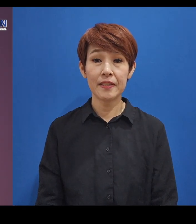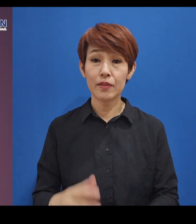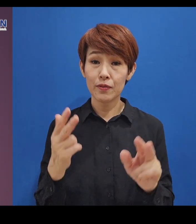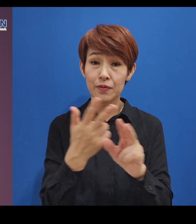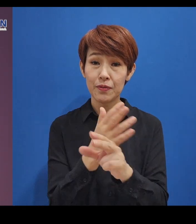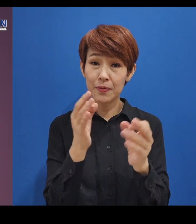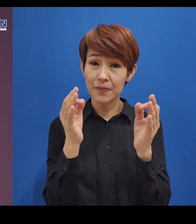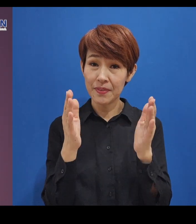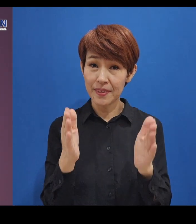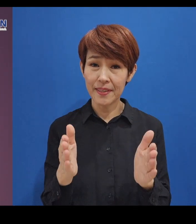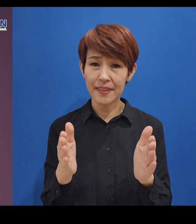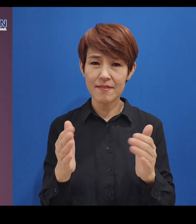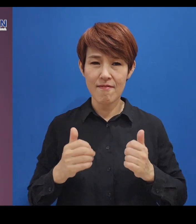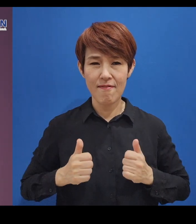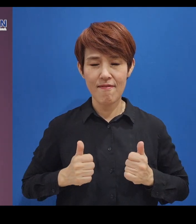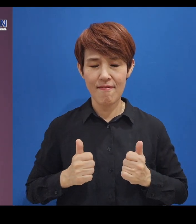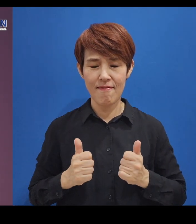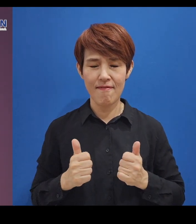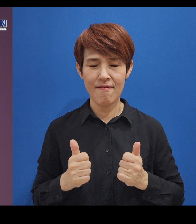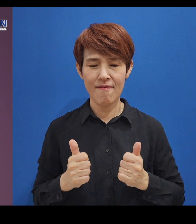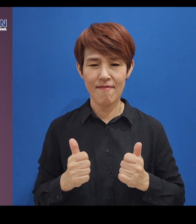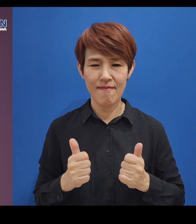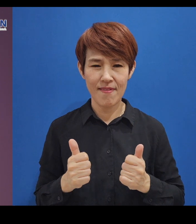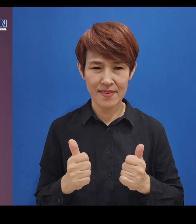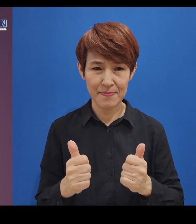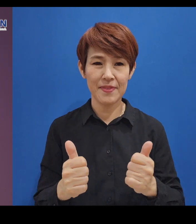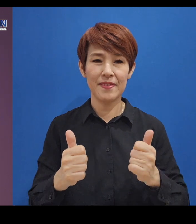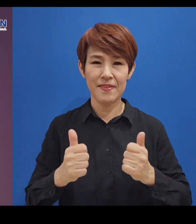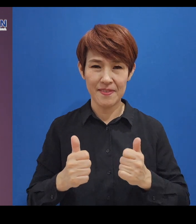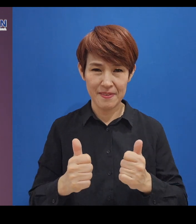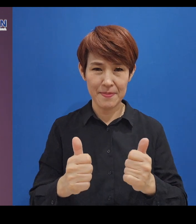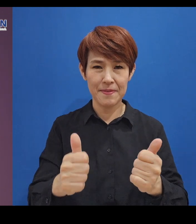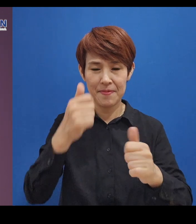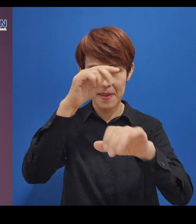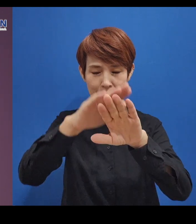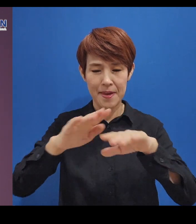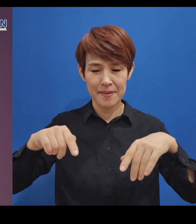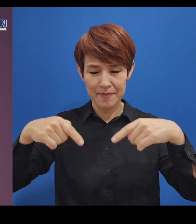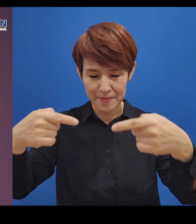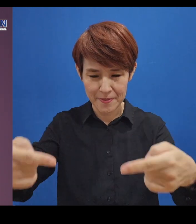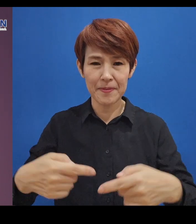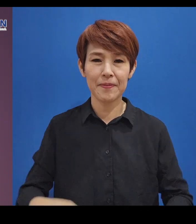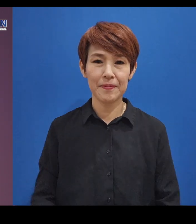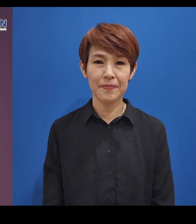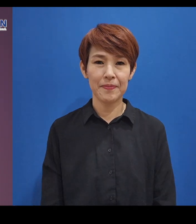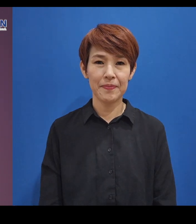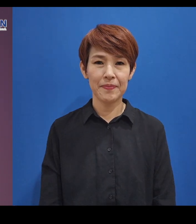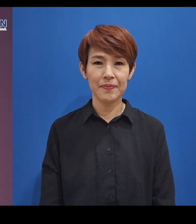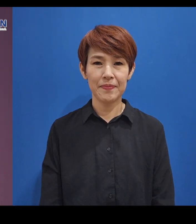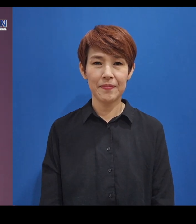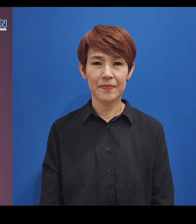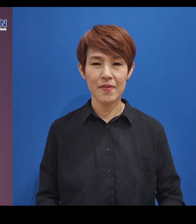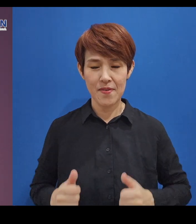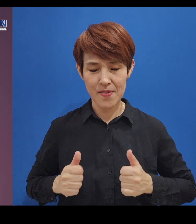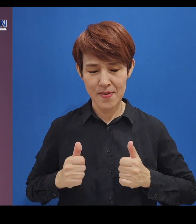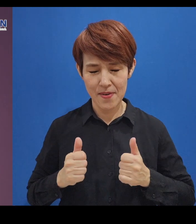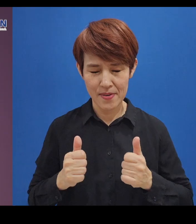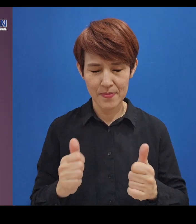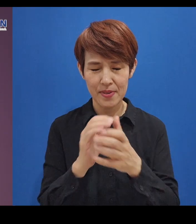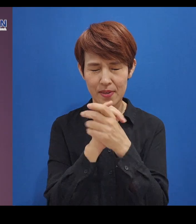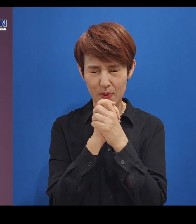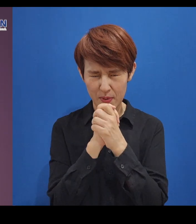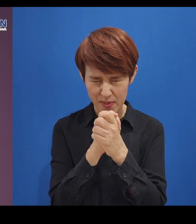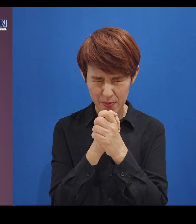주요, 열심히 한 번이라도 더 예배 자리 나오시고 한 번이라도 더